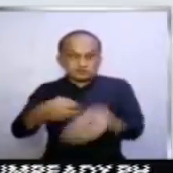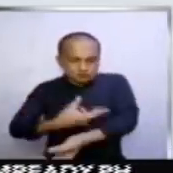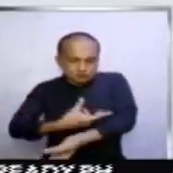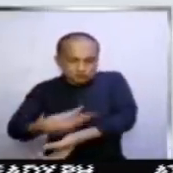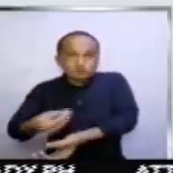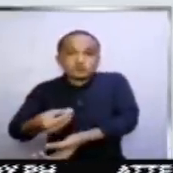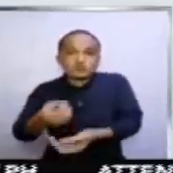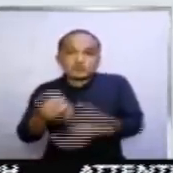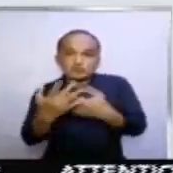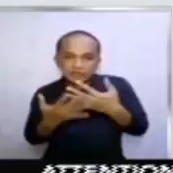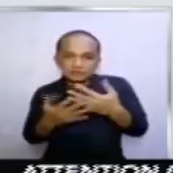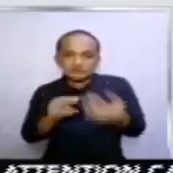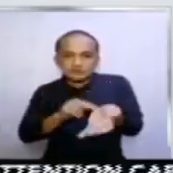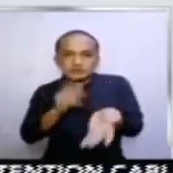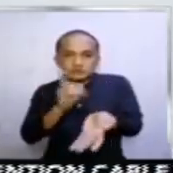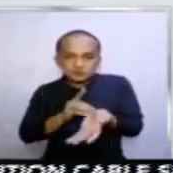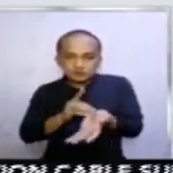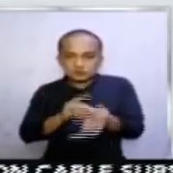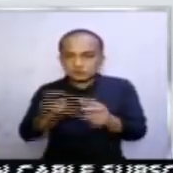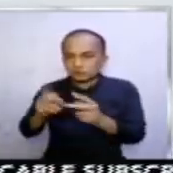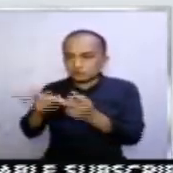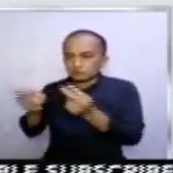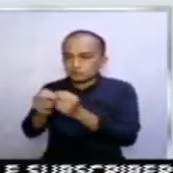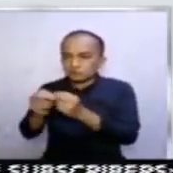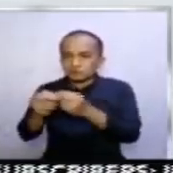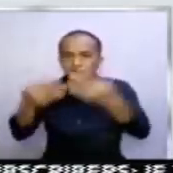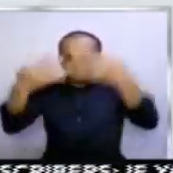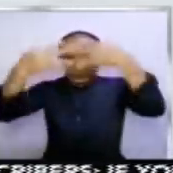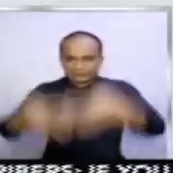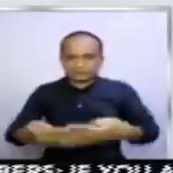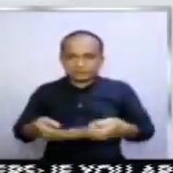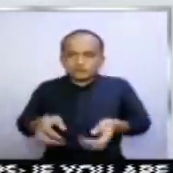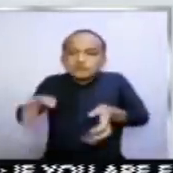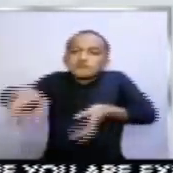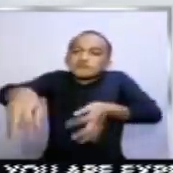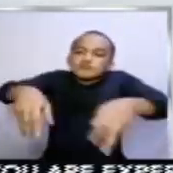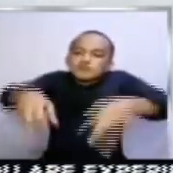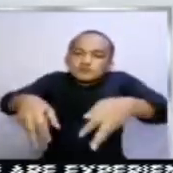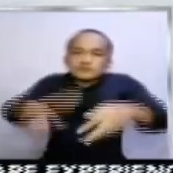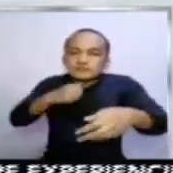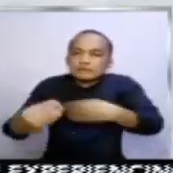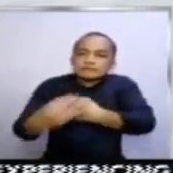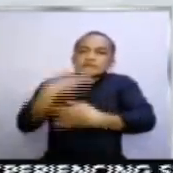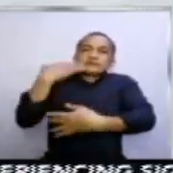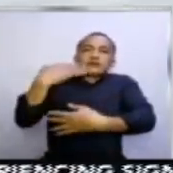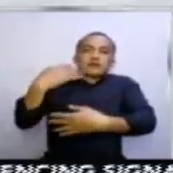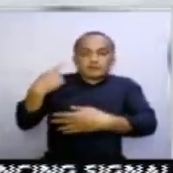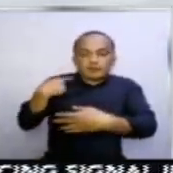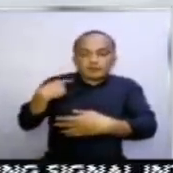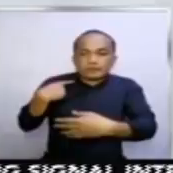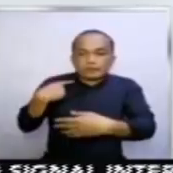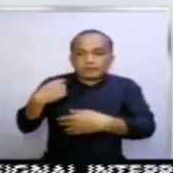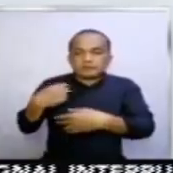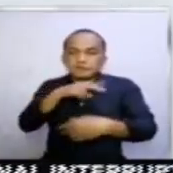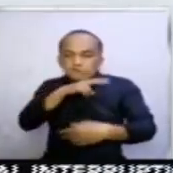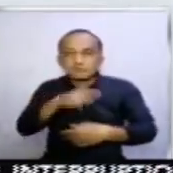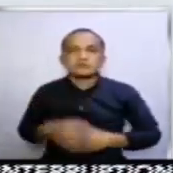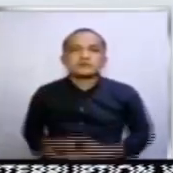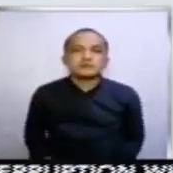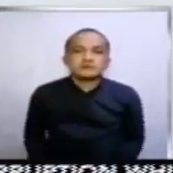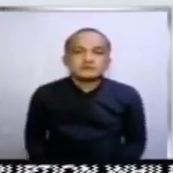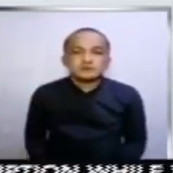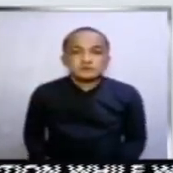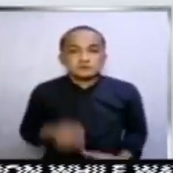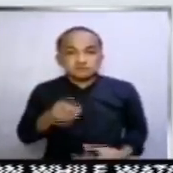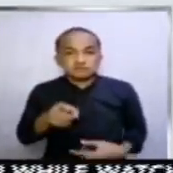na nakapwesto sa likod ng mga acrylic boxes para hindi mahawa sakaling merong itetest na may virus. Ang dugo ilalagay